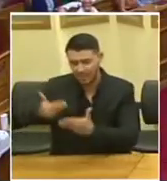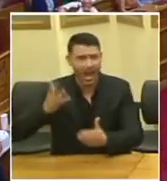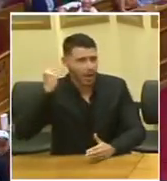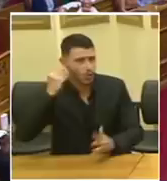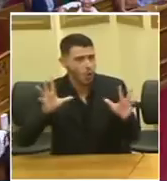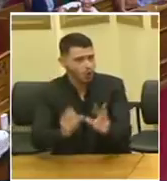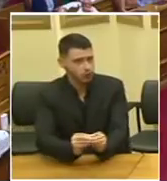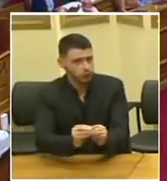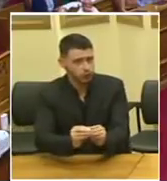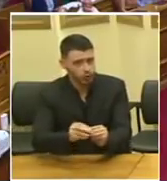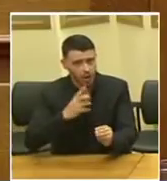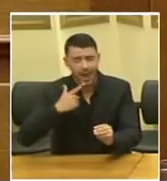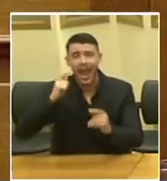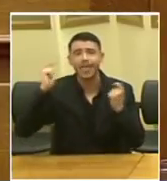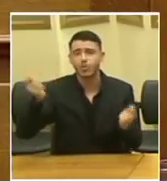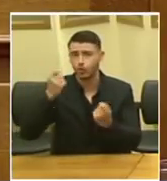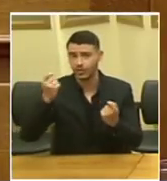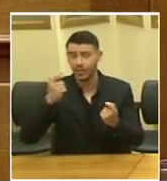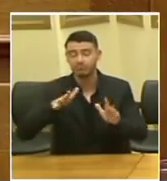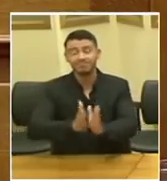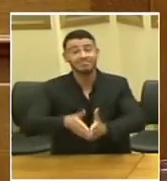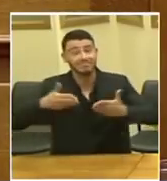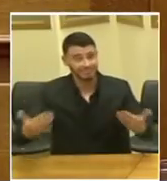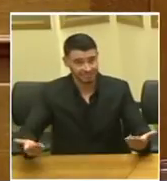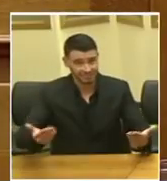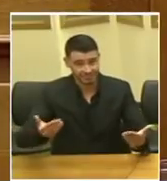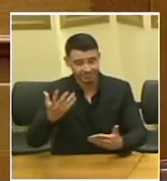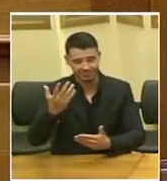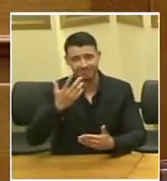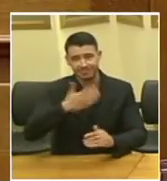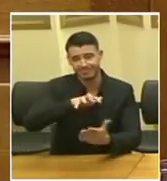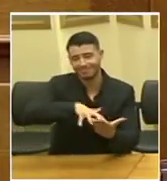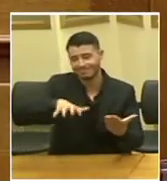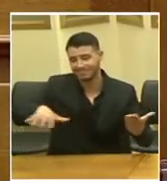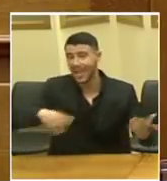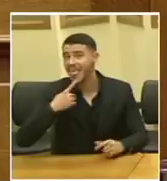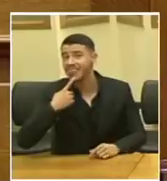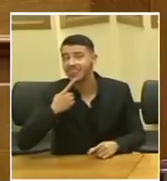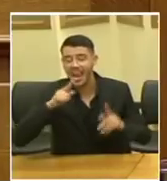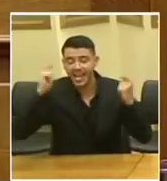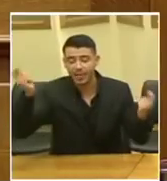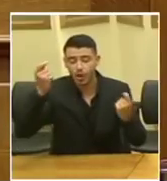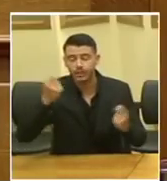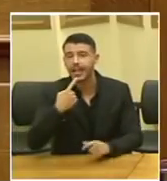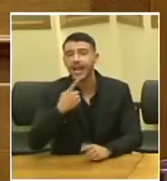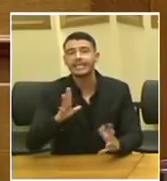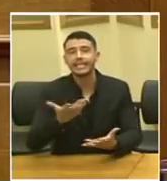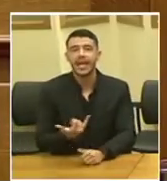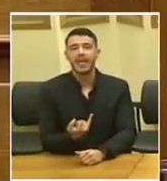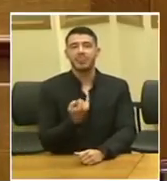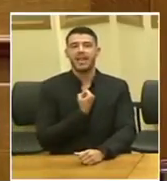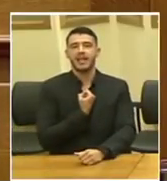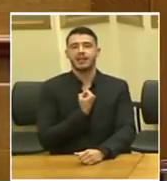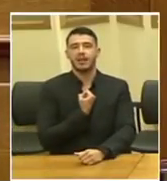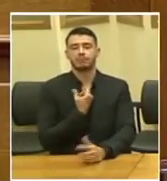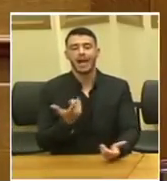Ανοίξτε τη συμφωνία. Δεν λέει πουθενά εθνότητα. Λέει ηθαγένεια. Και αν δεν καταλαβαίνει αυτή η Βουλή που η πλειοψηφία τους